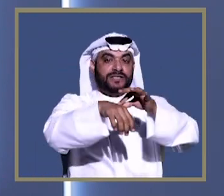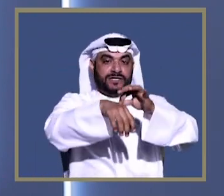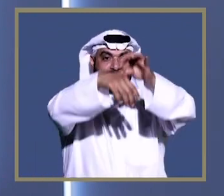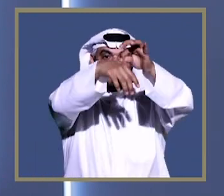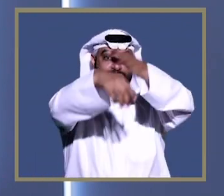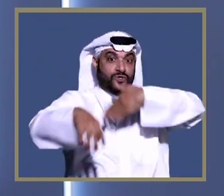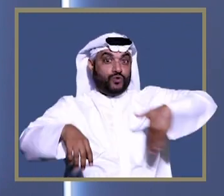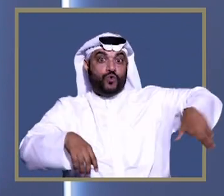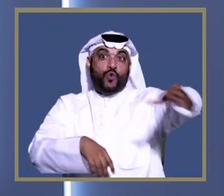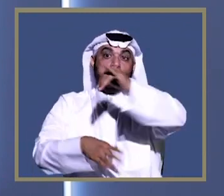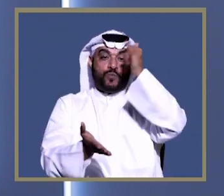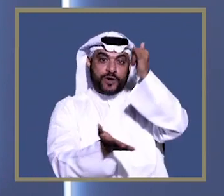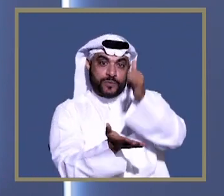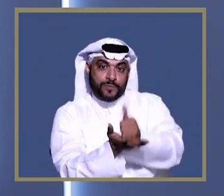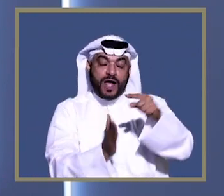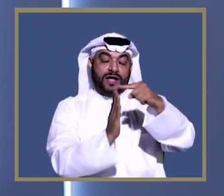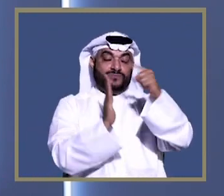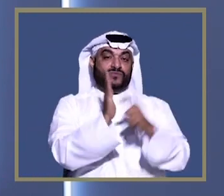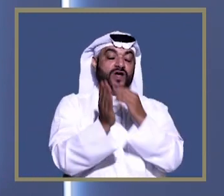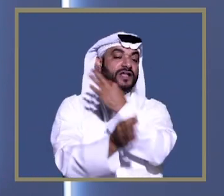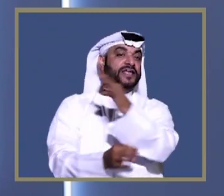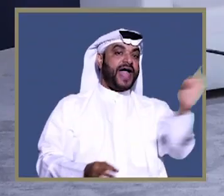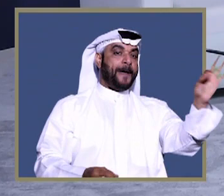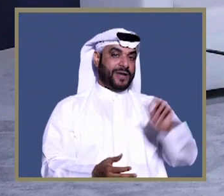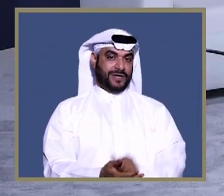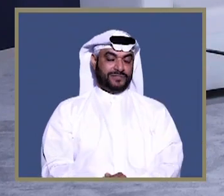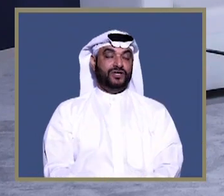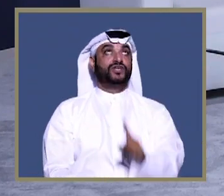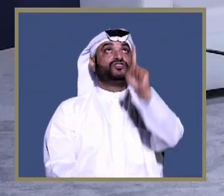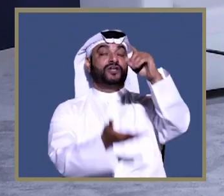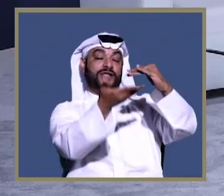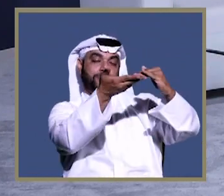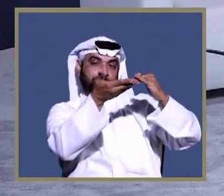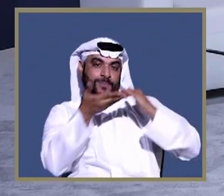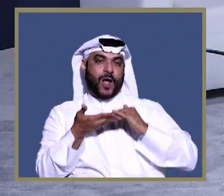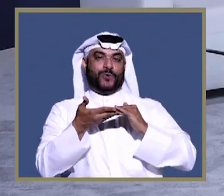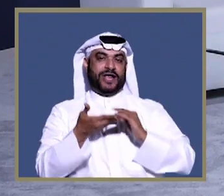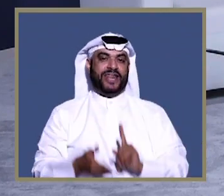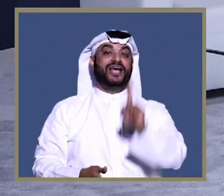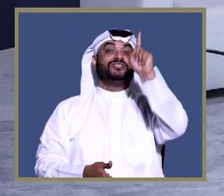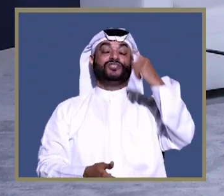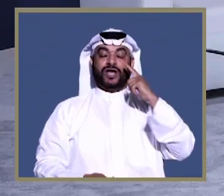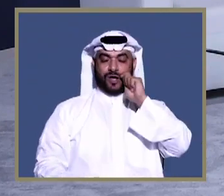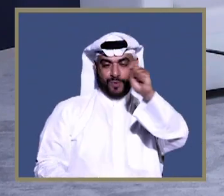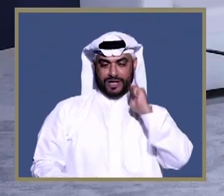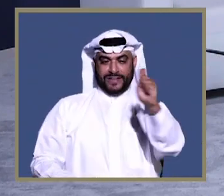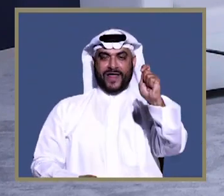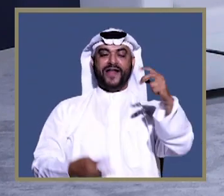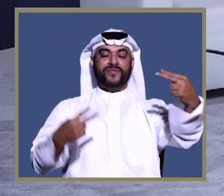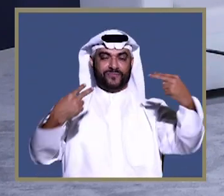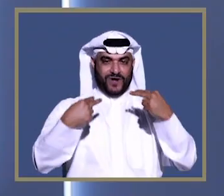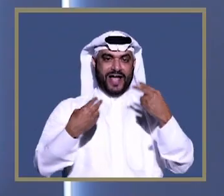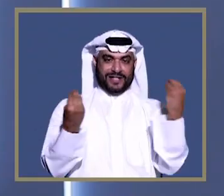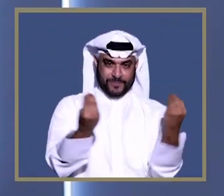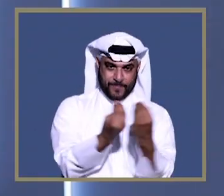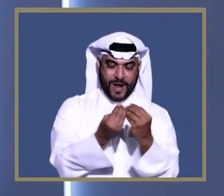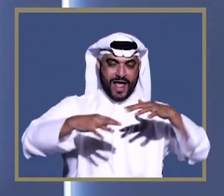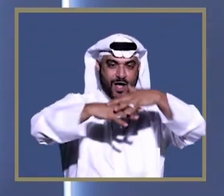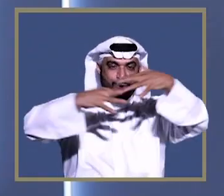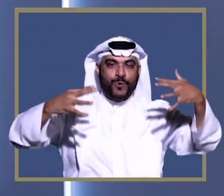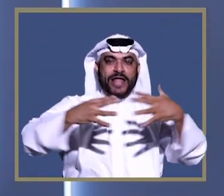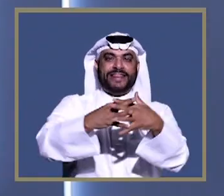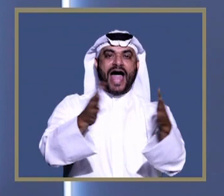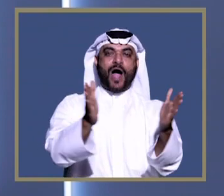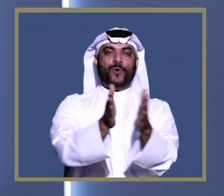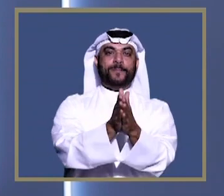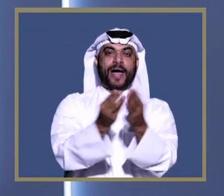للأمة، مصدر السلطات جميعا. بعون الله سبحانه وتعالى وثقتكم بإذن الله وتعاوننا